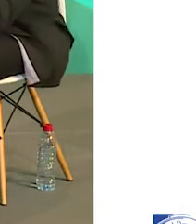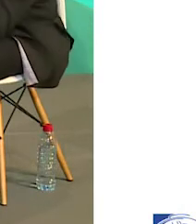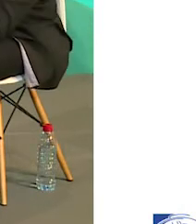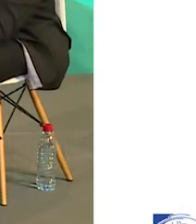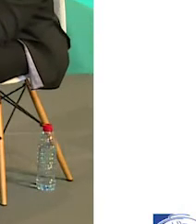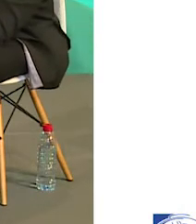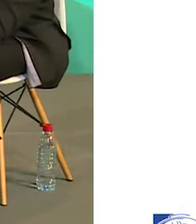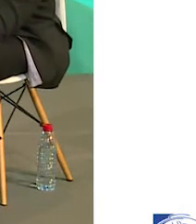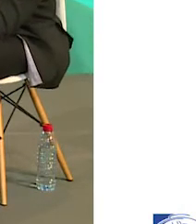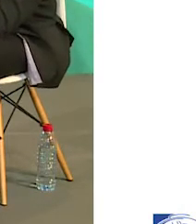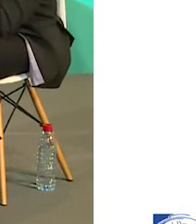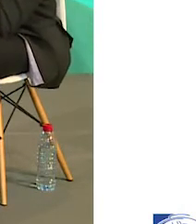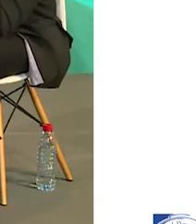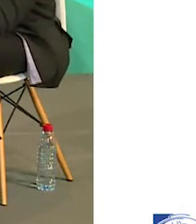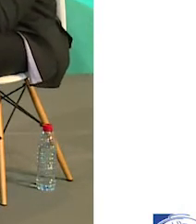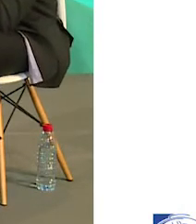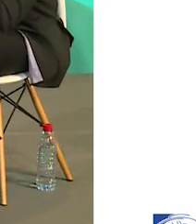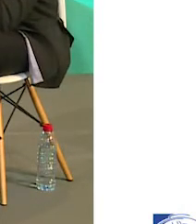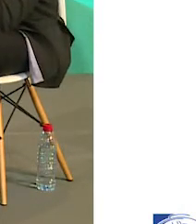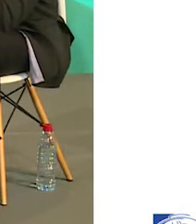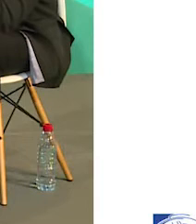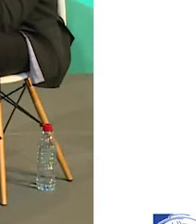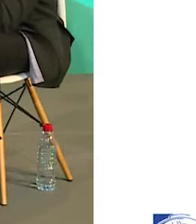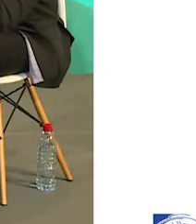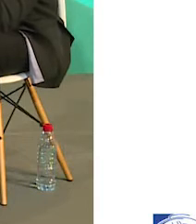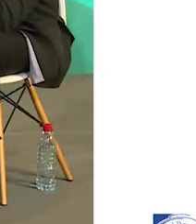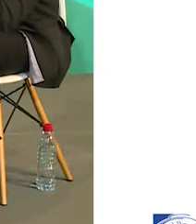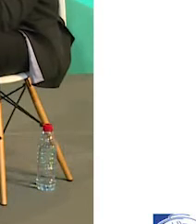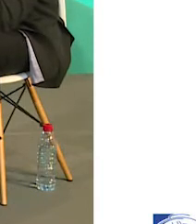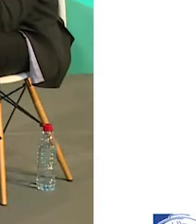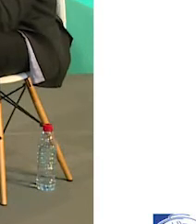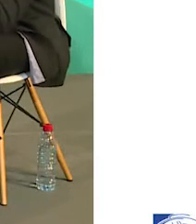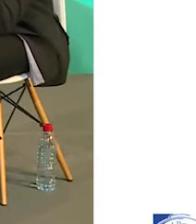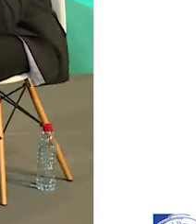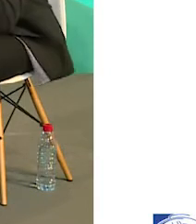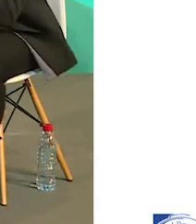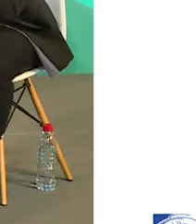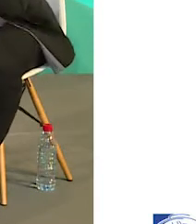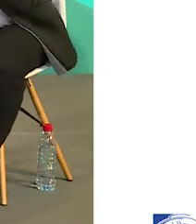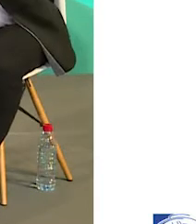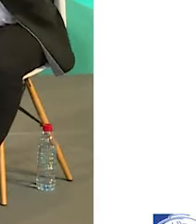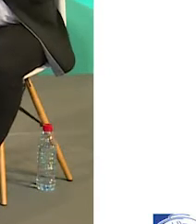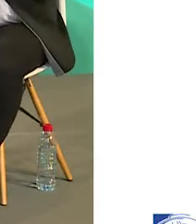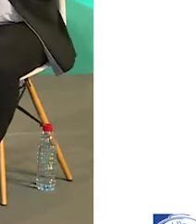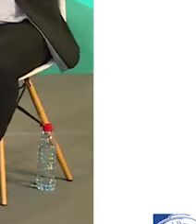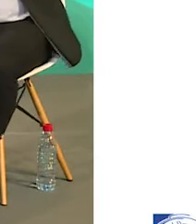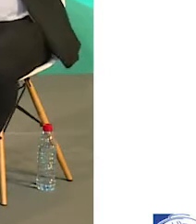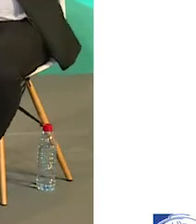Donc une éducation, collège, lycée, principalement, en fait, tournée factuellement sur les garçons, sur ces questions-là, quoi, en fait. Voilà. Voilà.